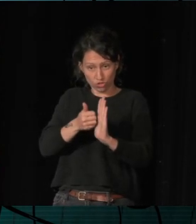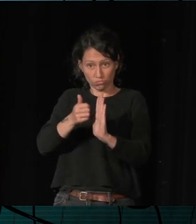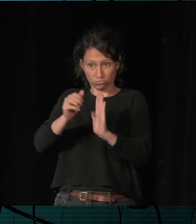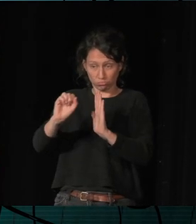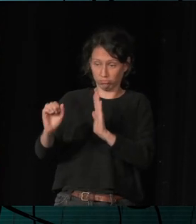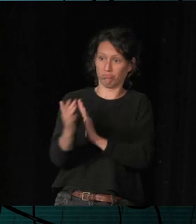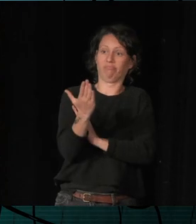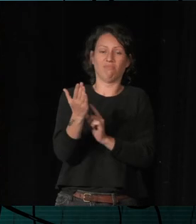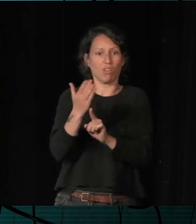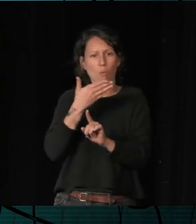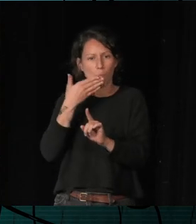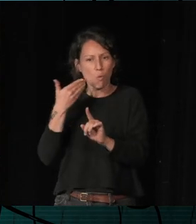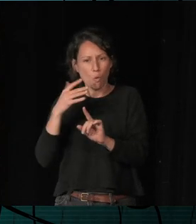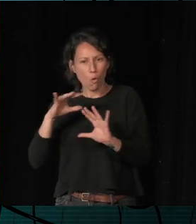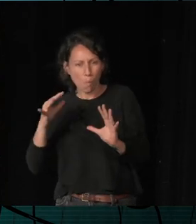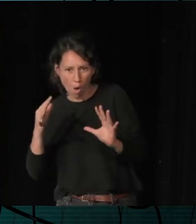d'écriture ?